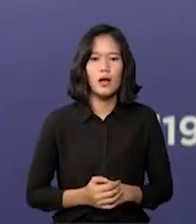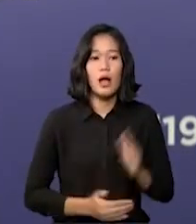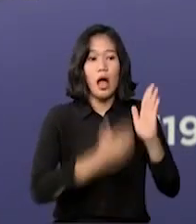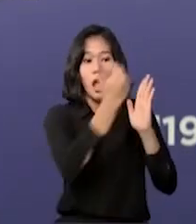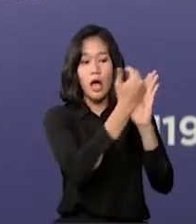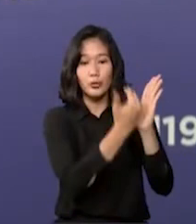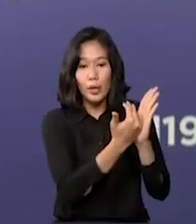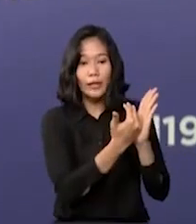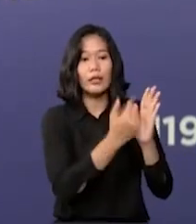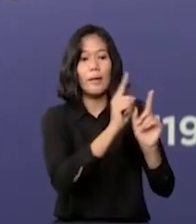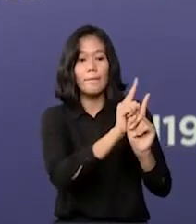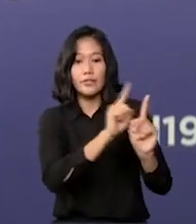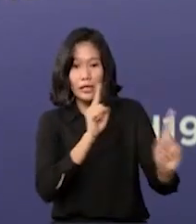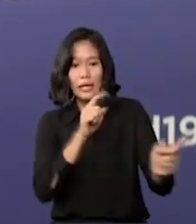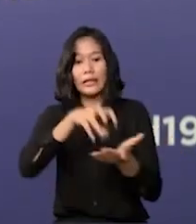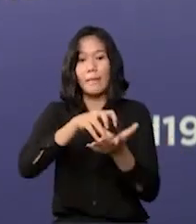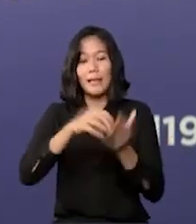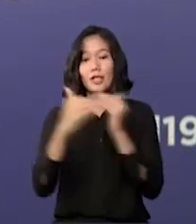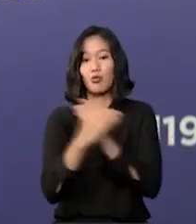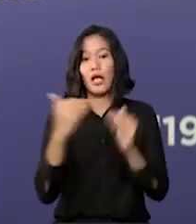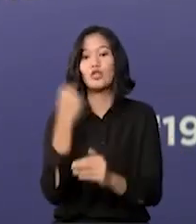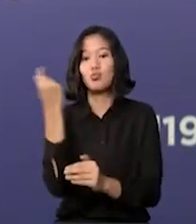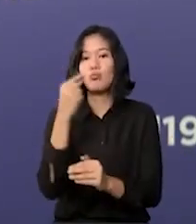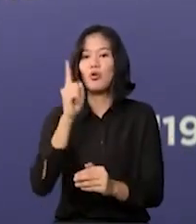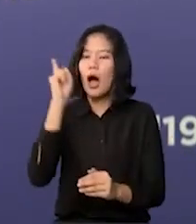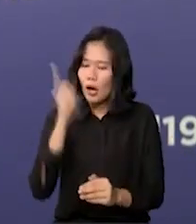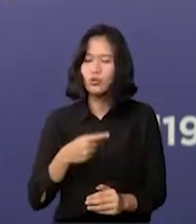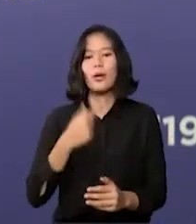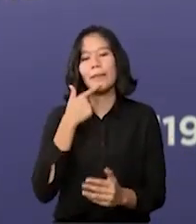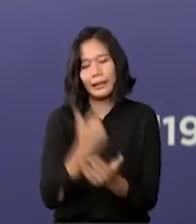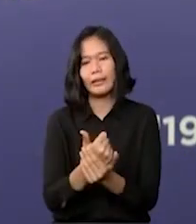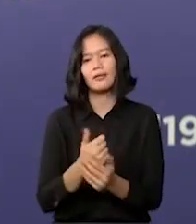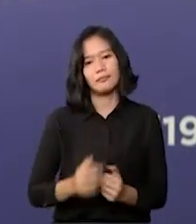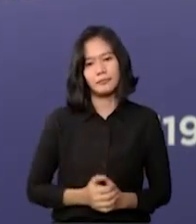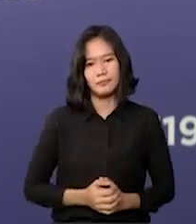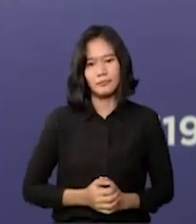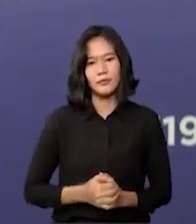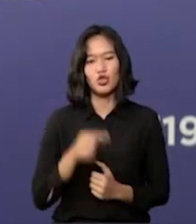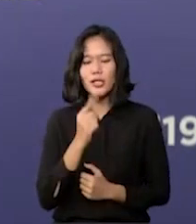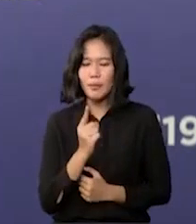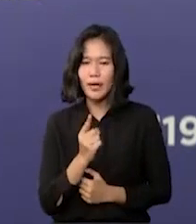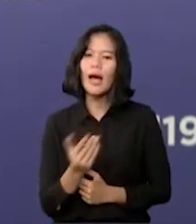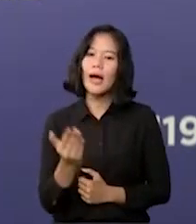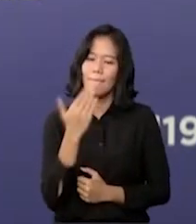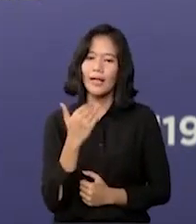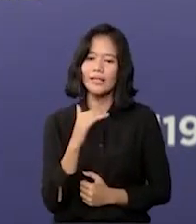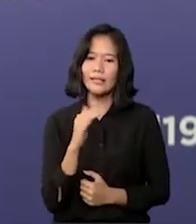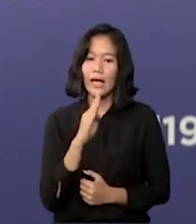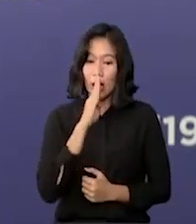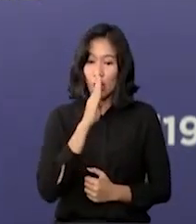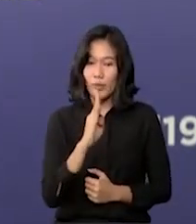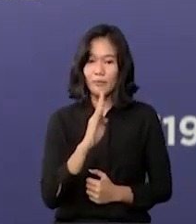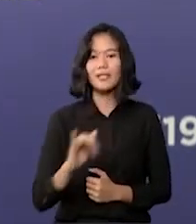mematuhi menjaga jarak di transportasi umum, ini menjadi penting untuk kita. Oleh karena itu, mari komitmen ini